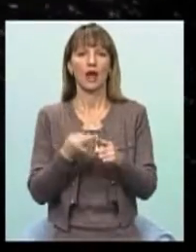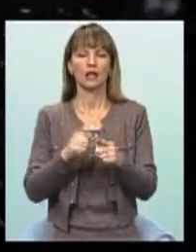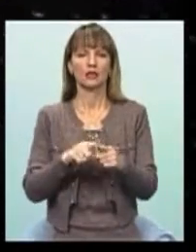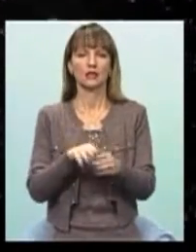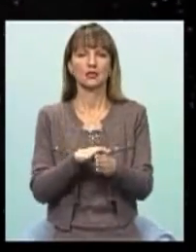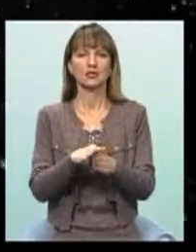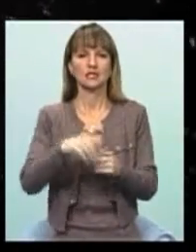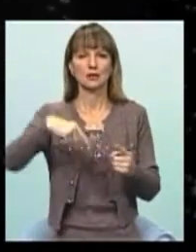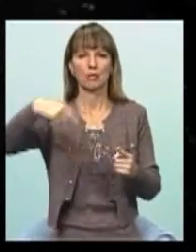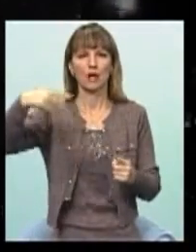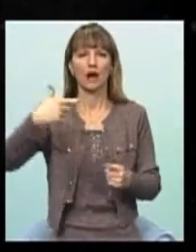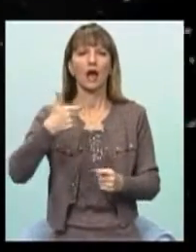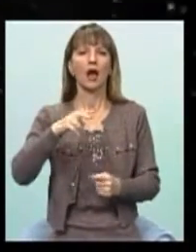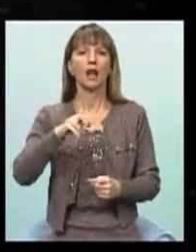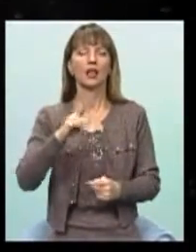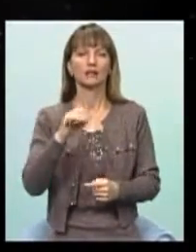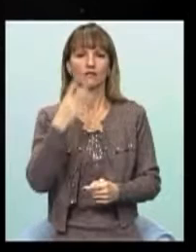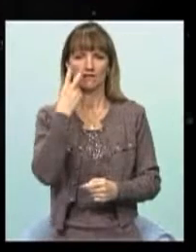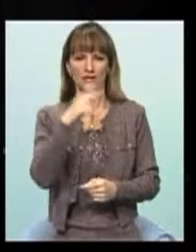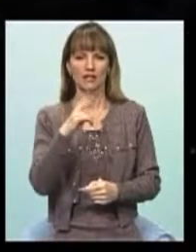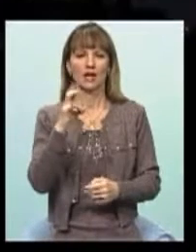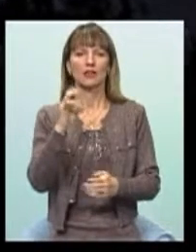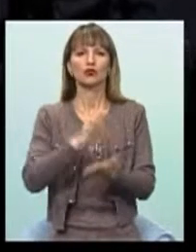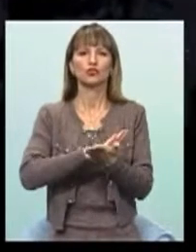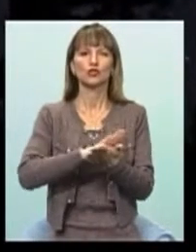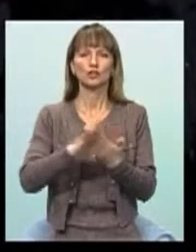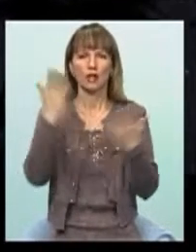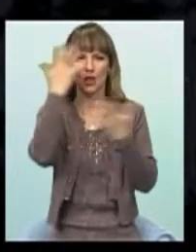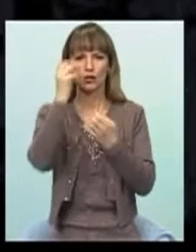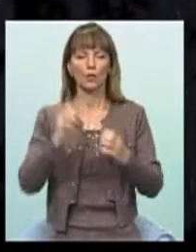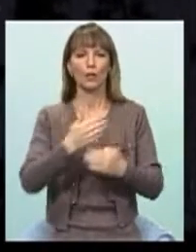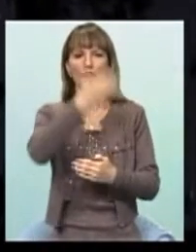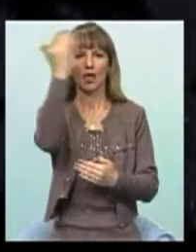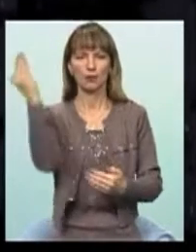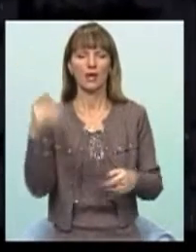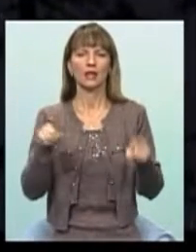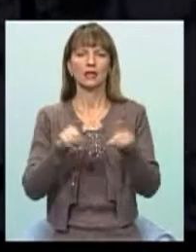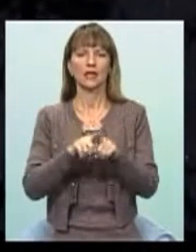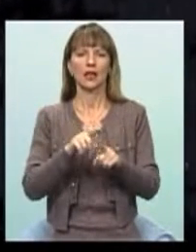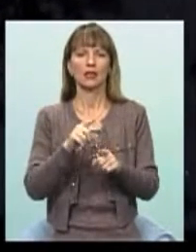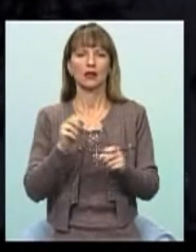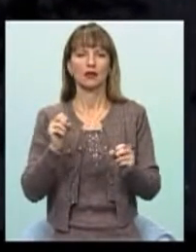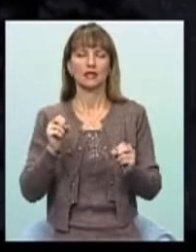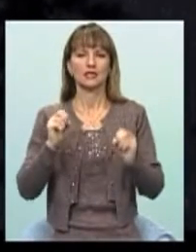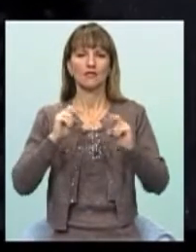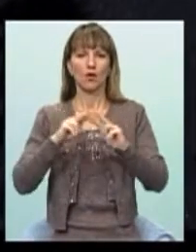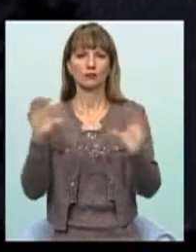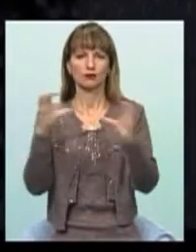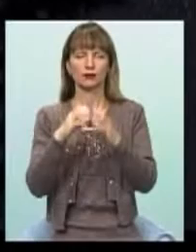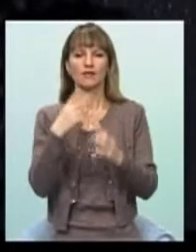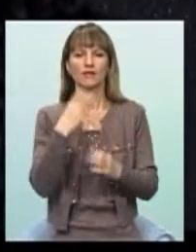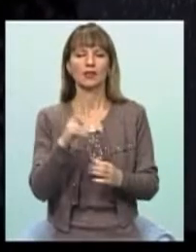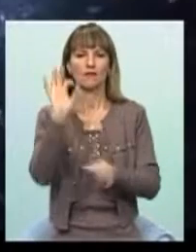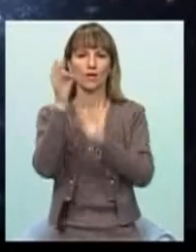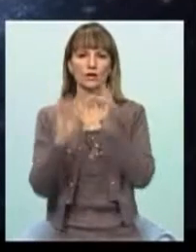яку помітно навіть неозброєним оком на чистому нічному небі. Таке сузір'я найкраще видно влітку та восени, особливо в